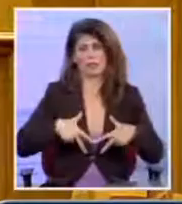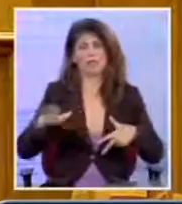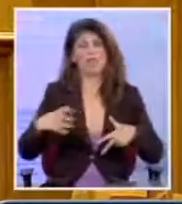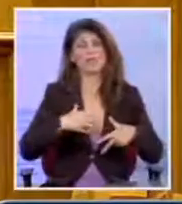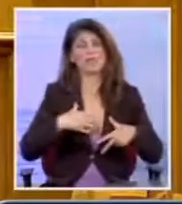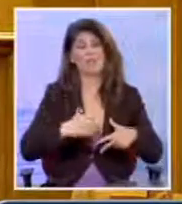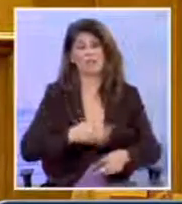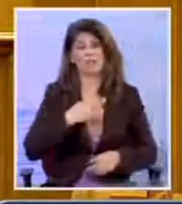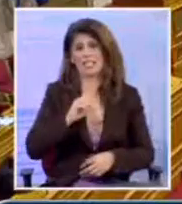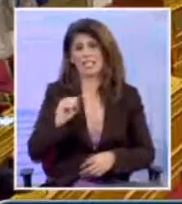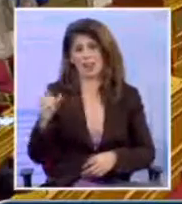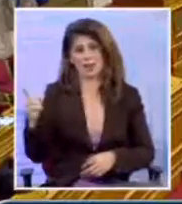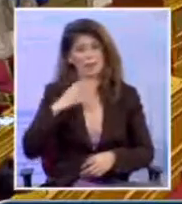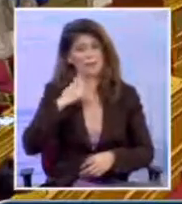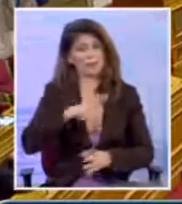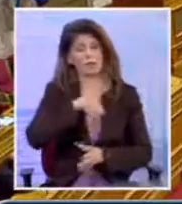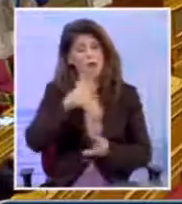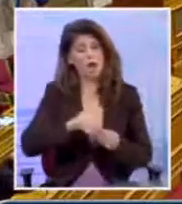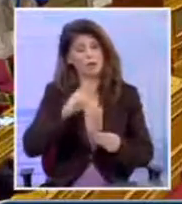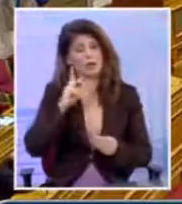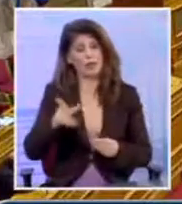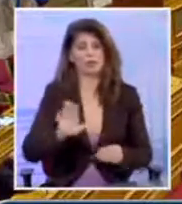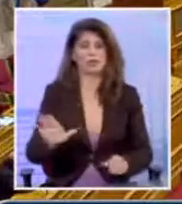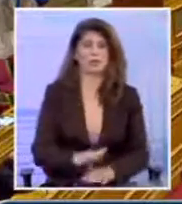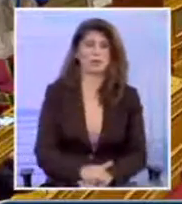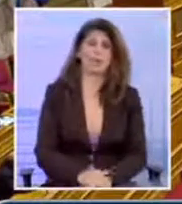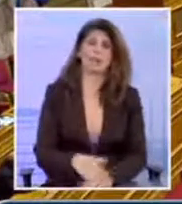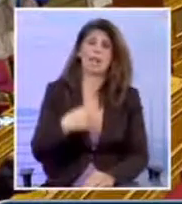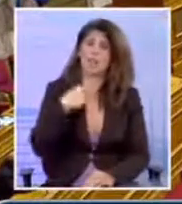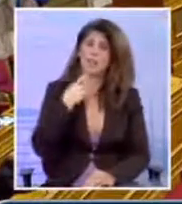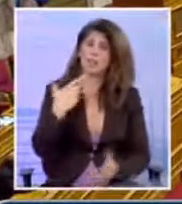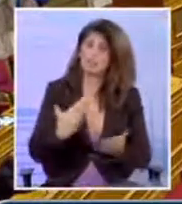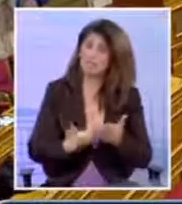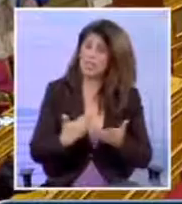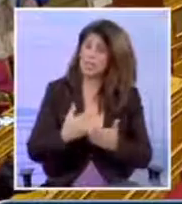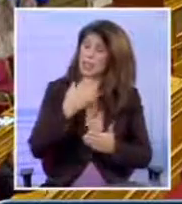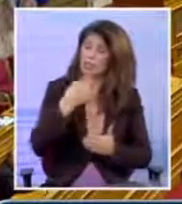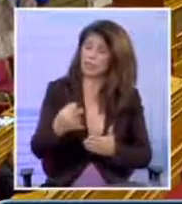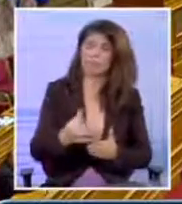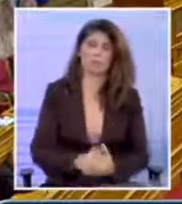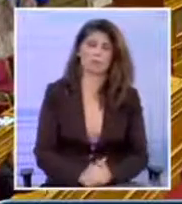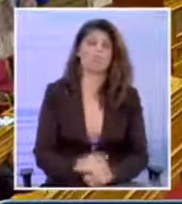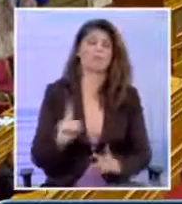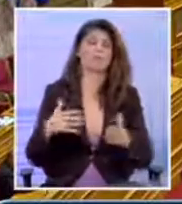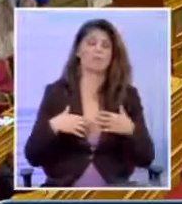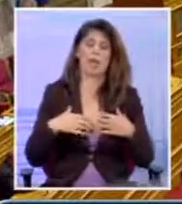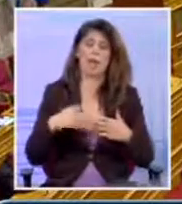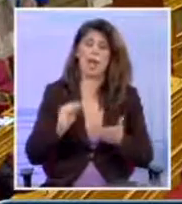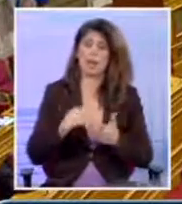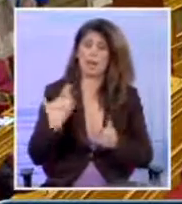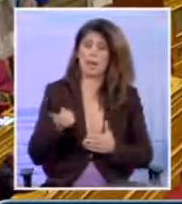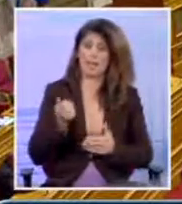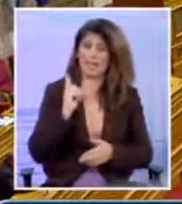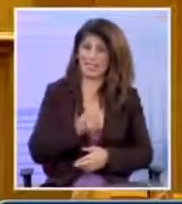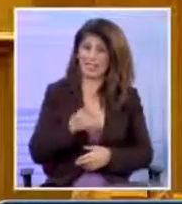Μην αγχώνεστε κύριε Σταϊκούρα, θα απαντήσουμε για όλα αυτά. Θα σας πω αμέσως και στοιχεία, μην αγχώνεστε. Επίσης κάνετε μια κριτική στην